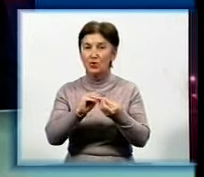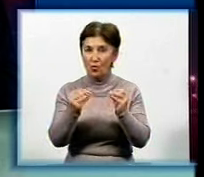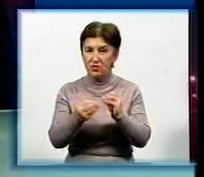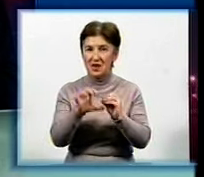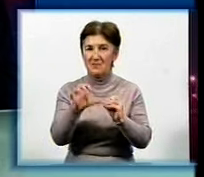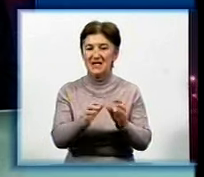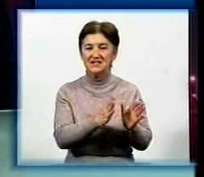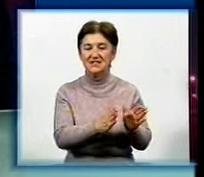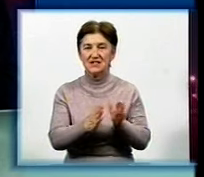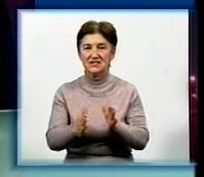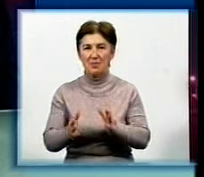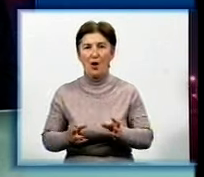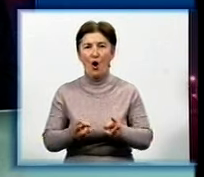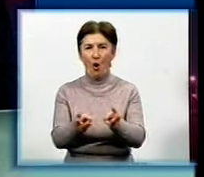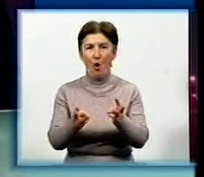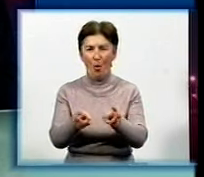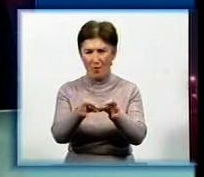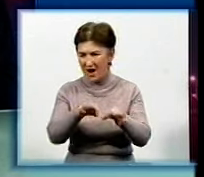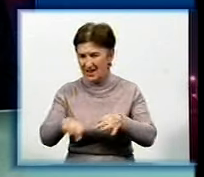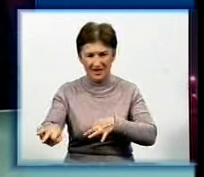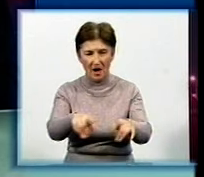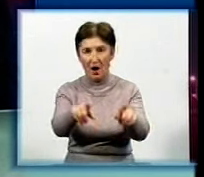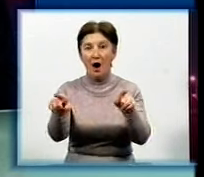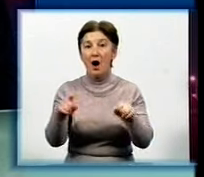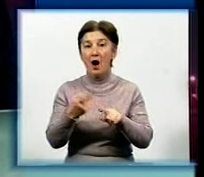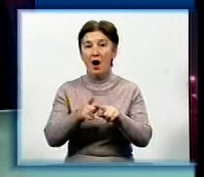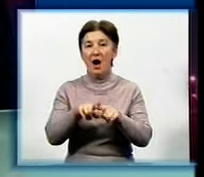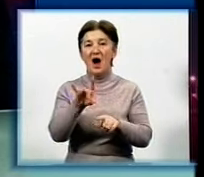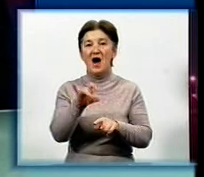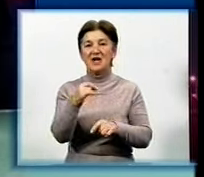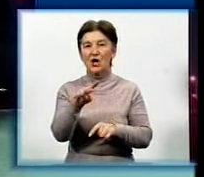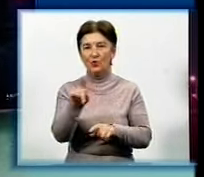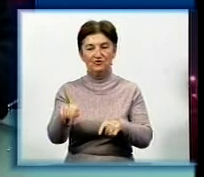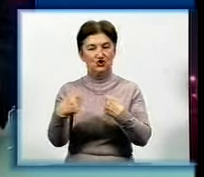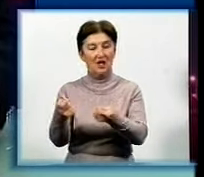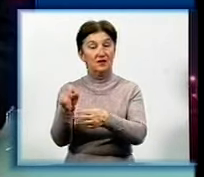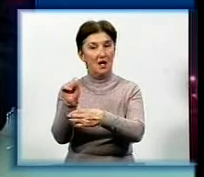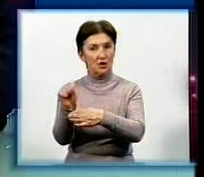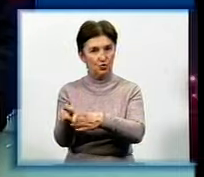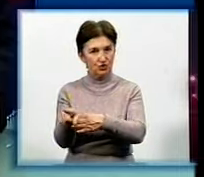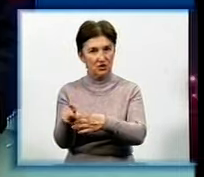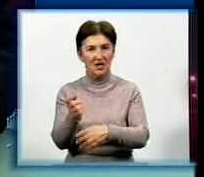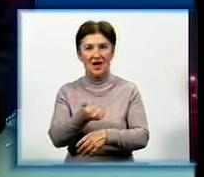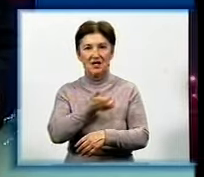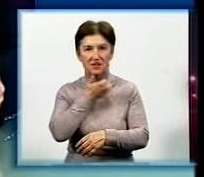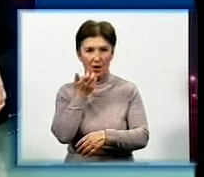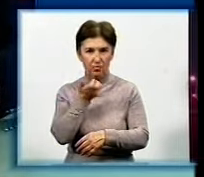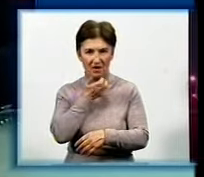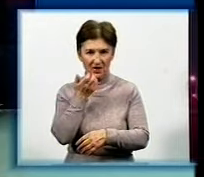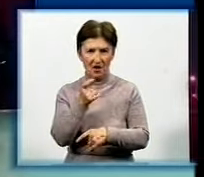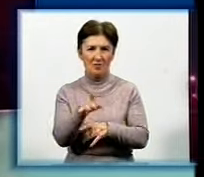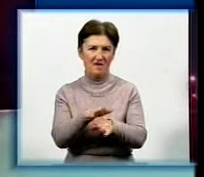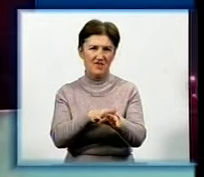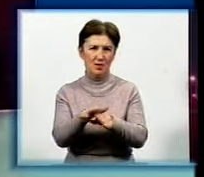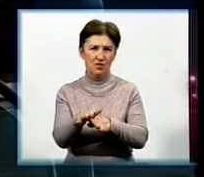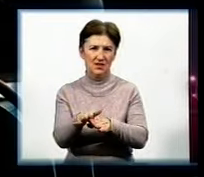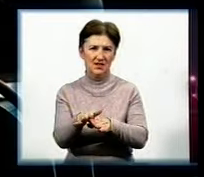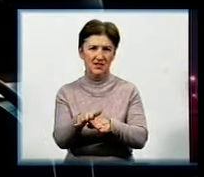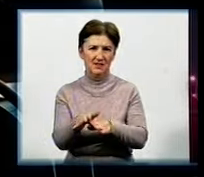проінспектувавши температурний режим у школі міський голова Андрій райкович дав доручення тепловикам виправити цю